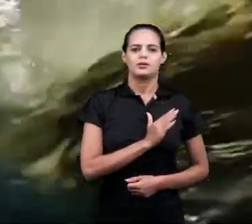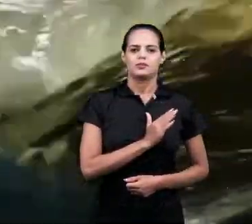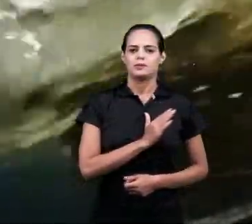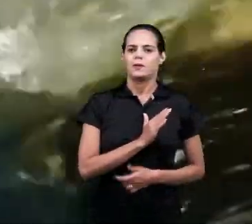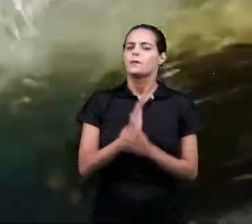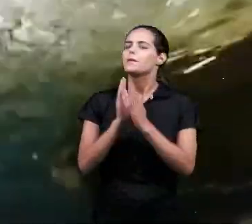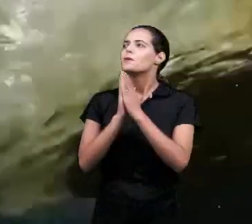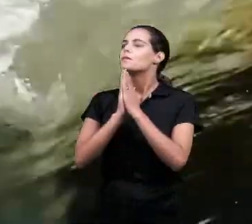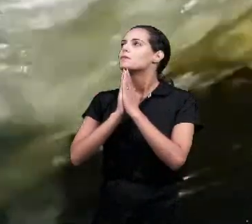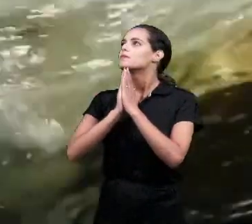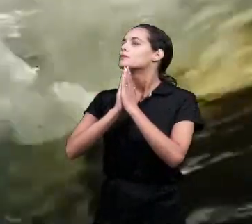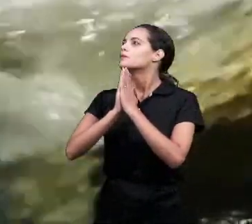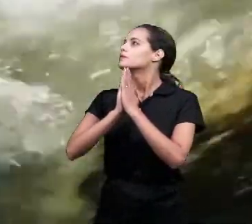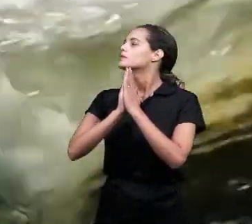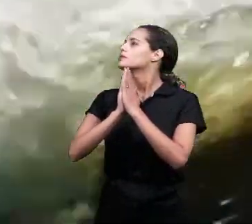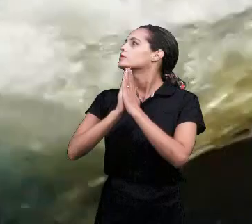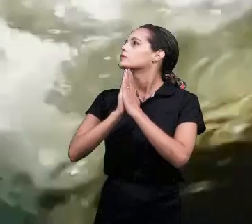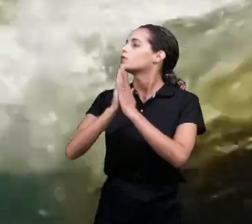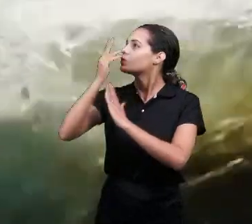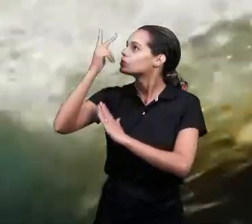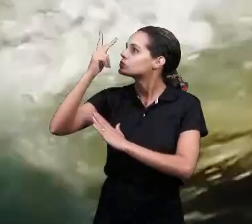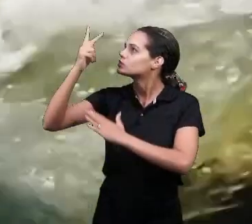coração e